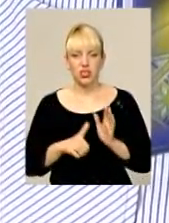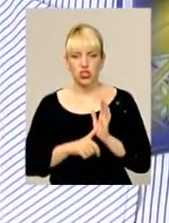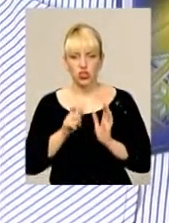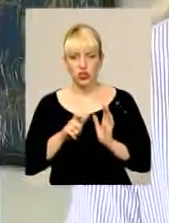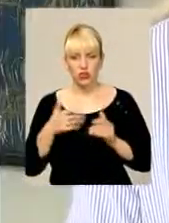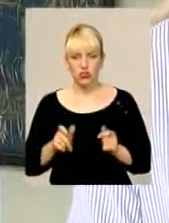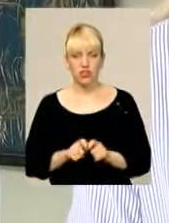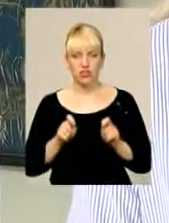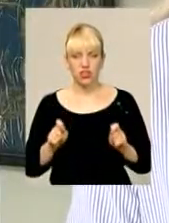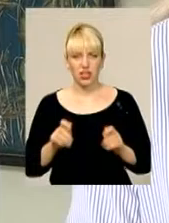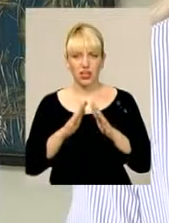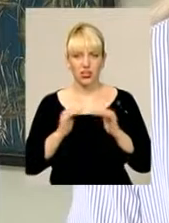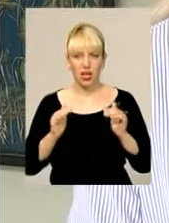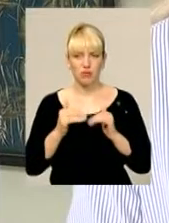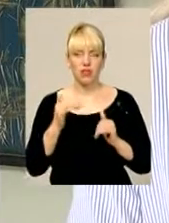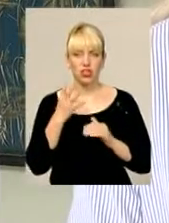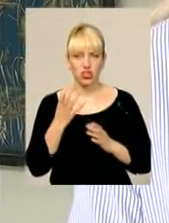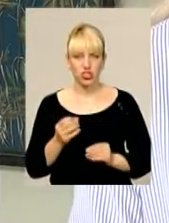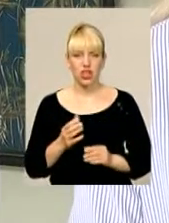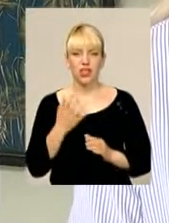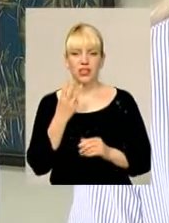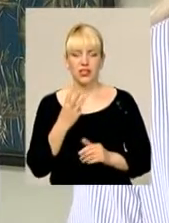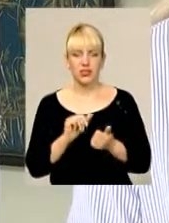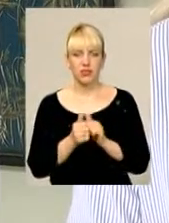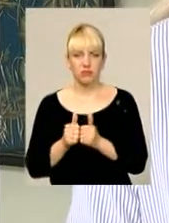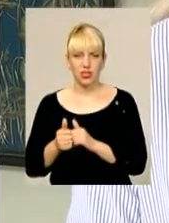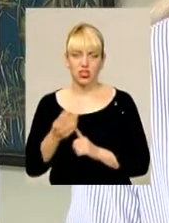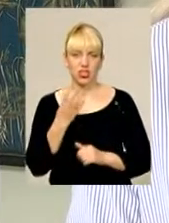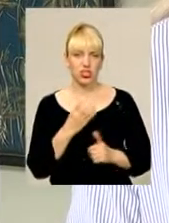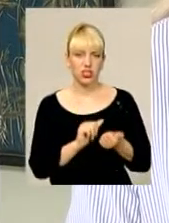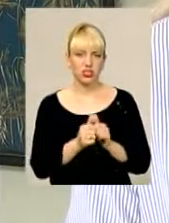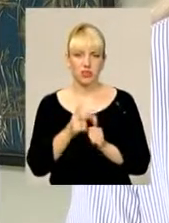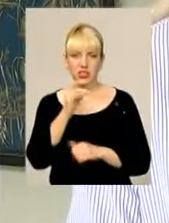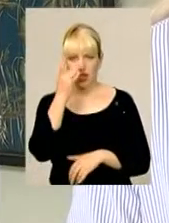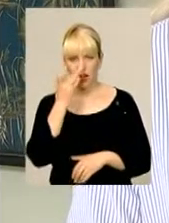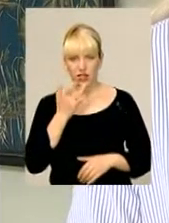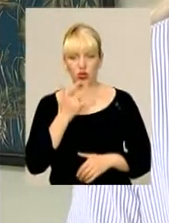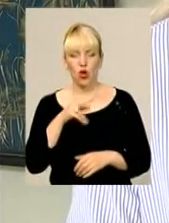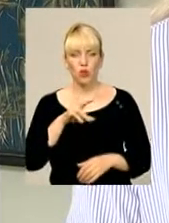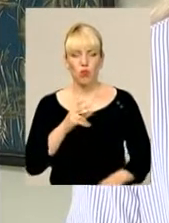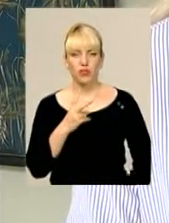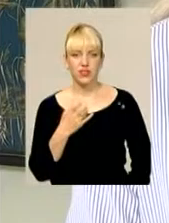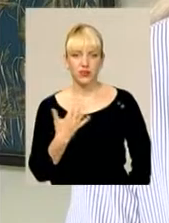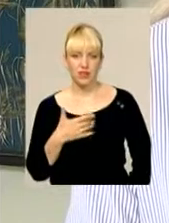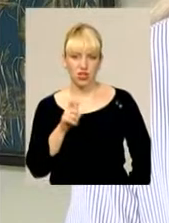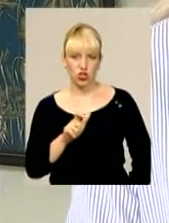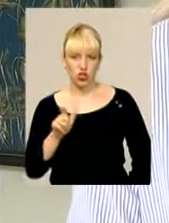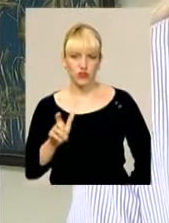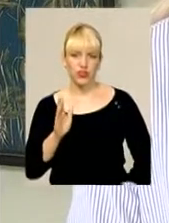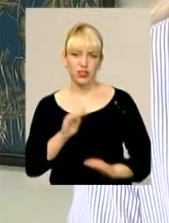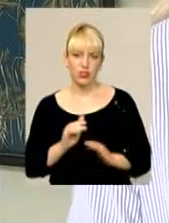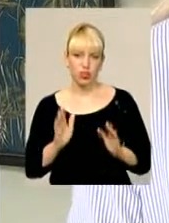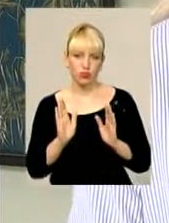вже відкрили табір, відпочиває, і ще три зміни. Тобто 4 зміни за літо по 250 чоловік діти